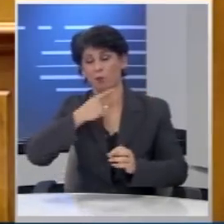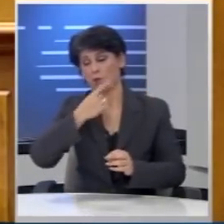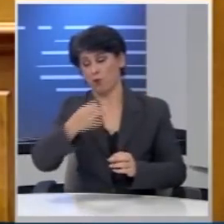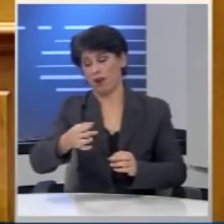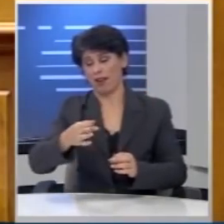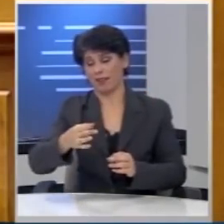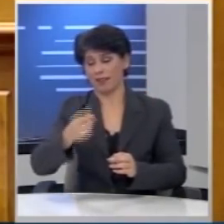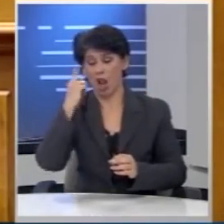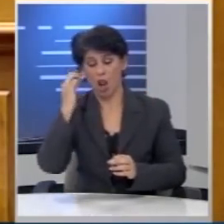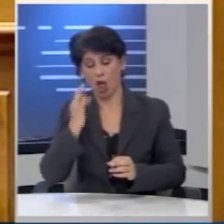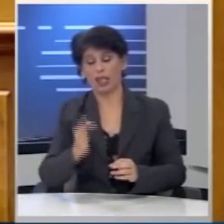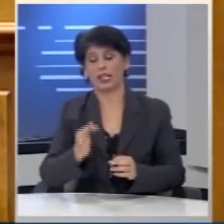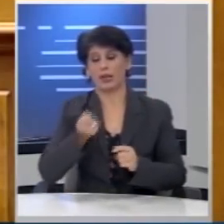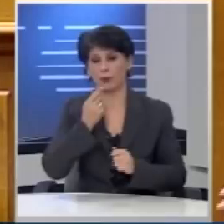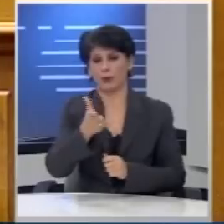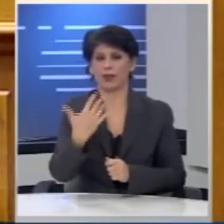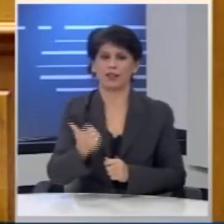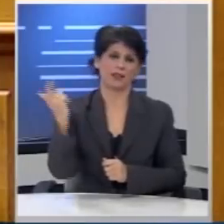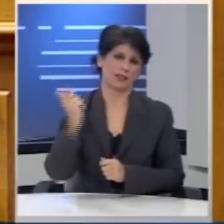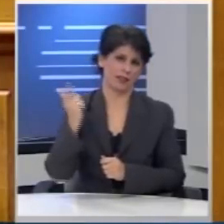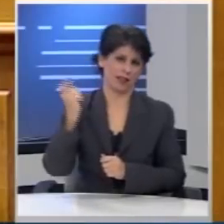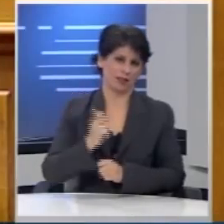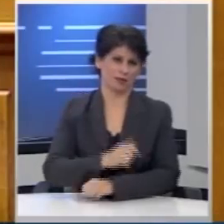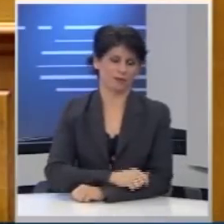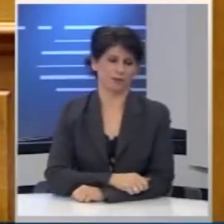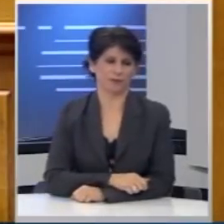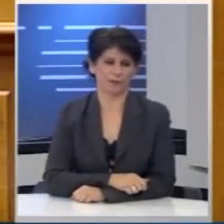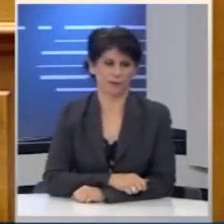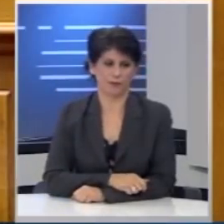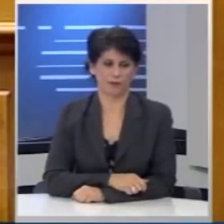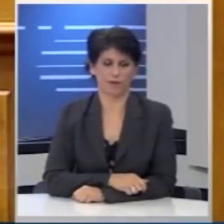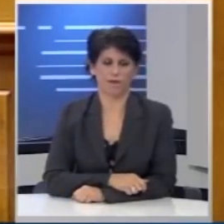εξορθολογισμού των δαπανών βρίσκεται στις συντάξεις.